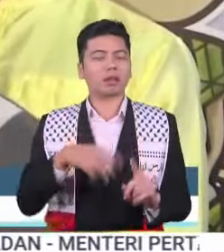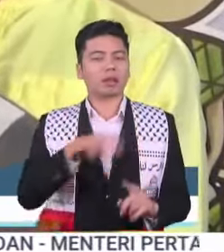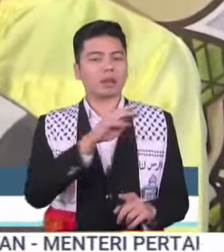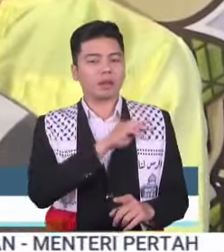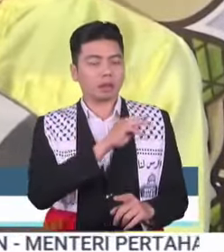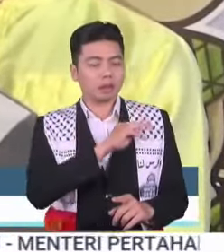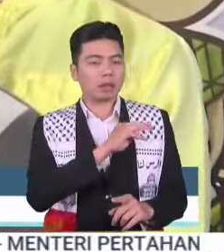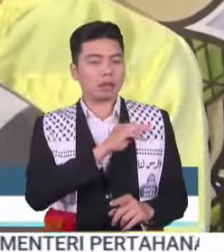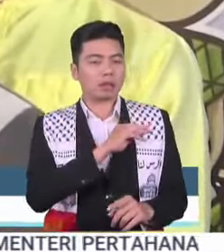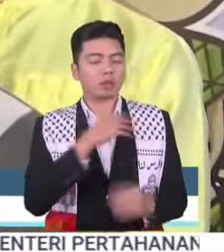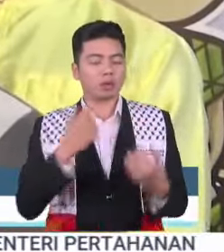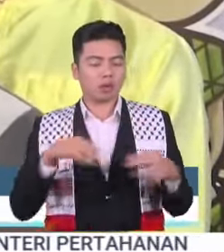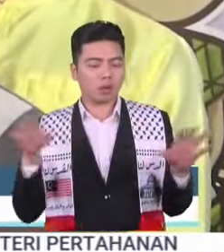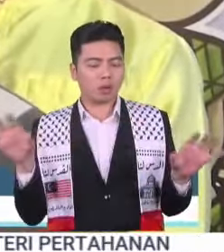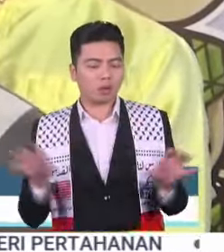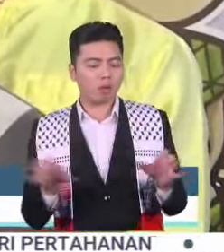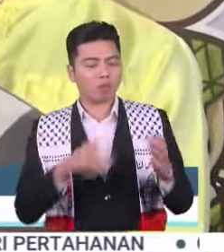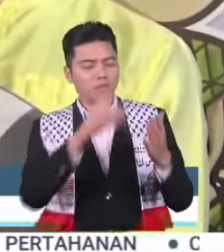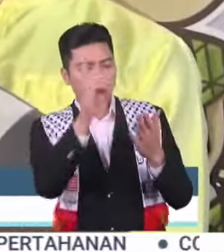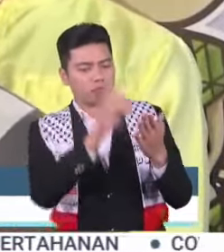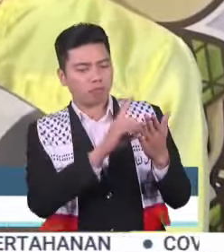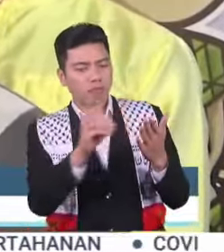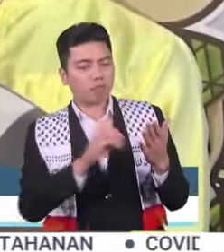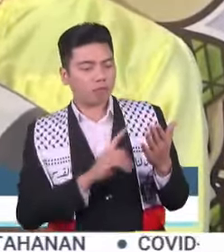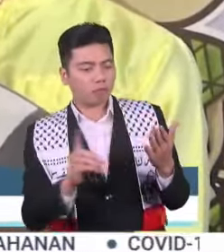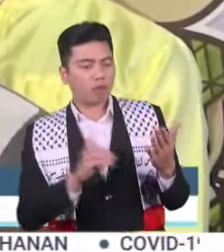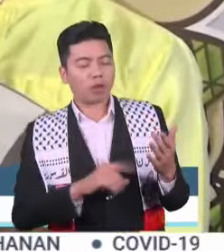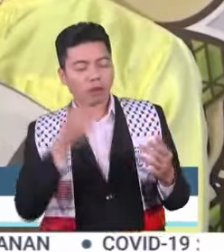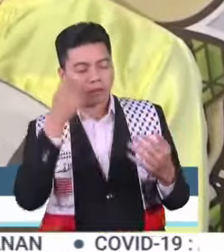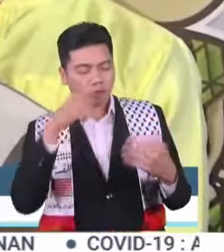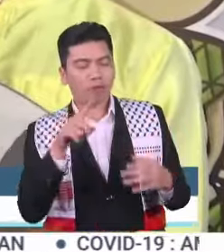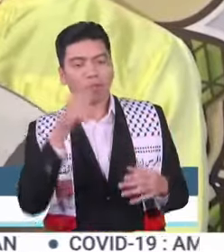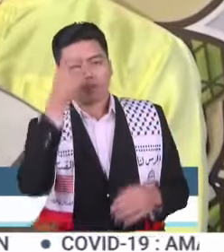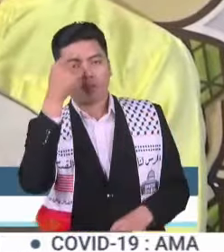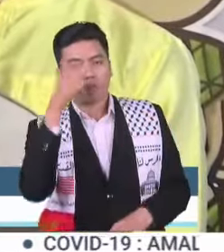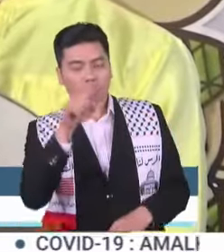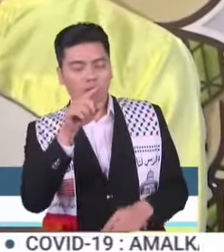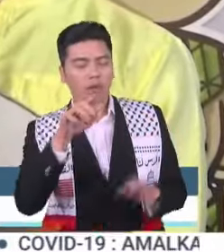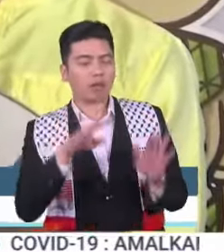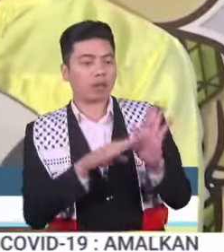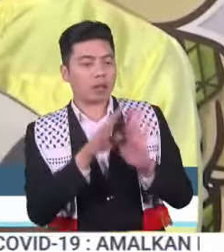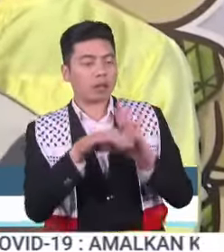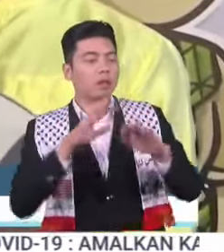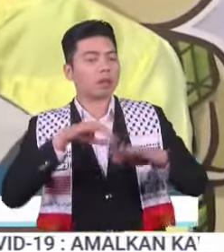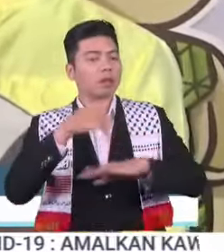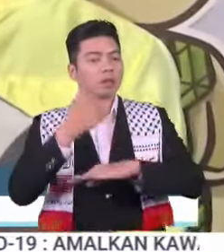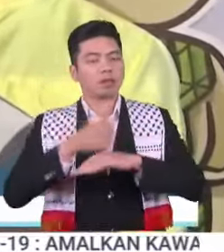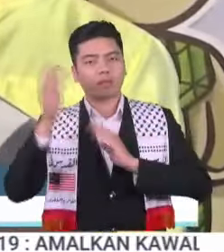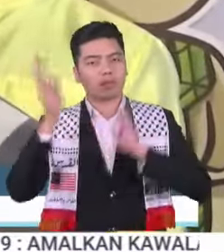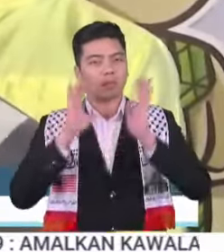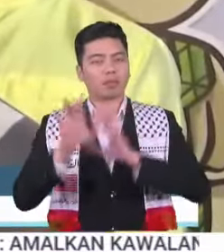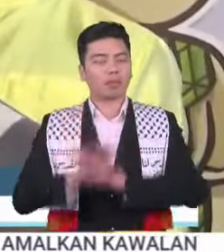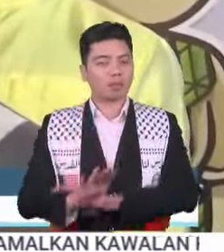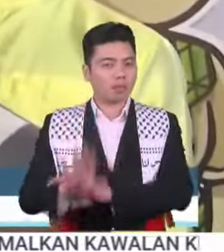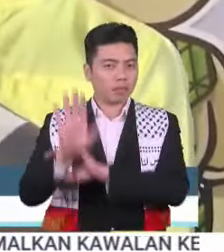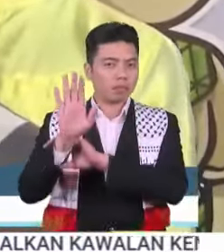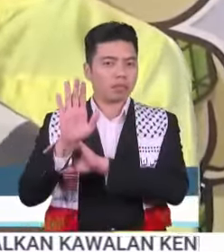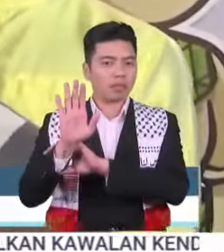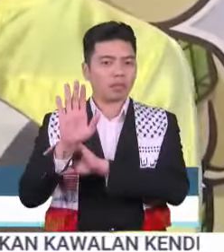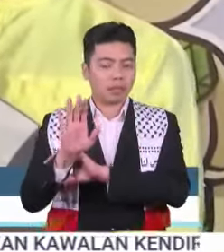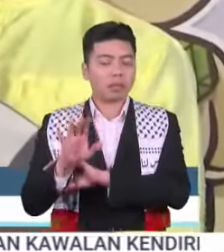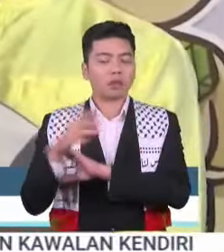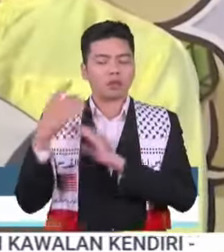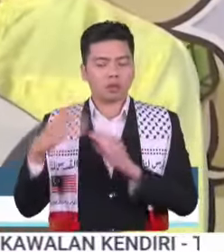kami telah membangun kerangka membangun Malaysia Madani. Daripada kerangka membangun Malaysia Madani itu sendiri, kami